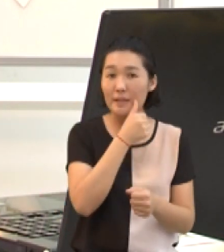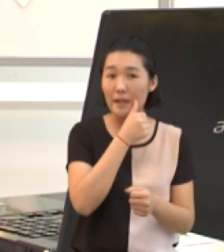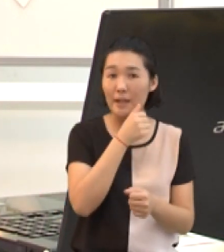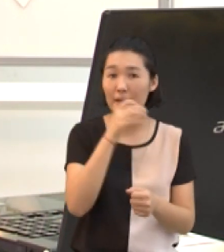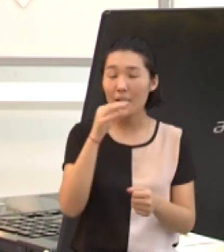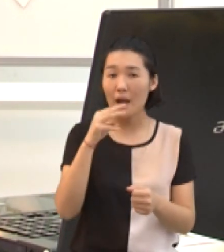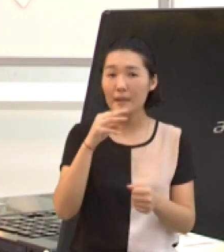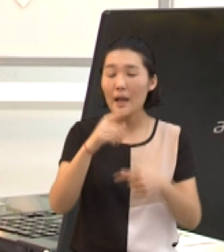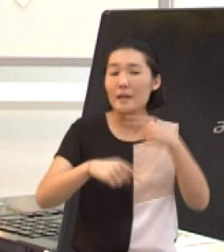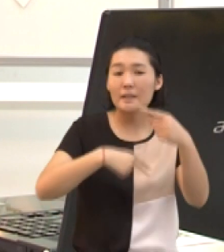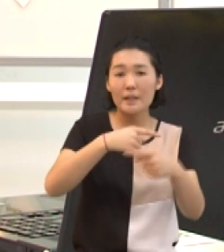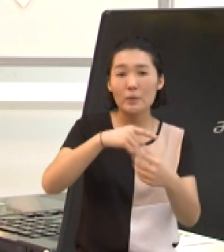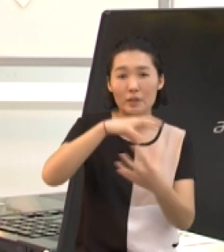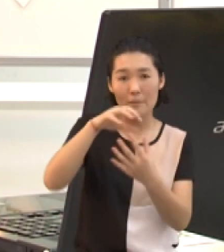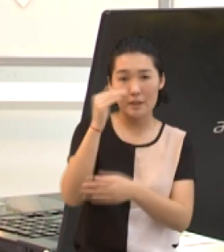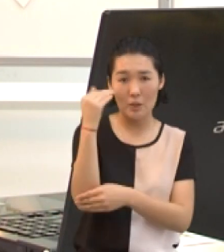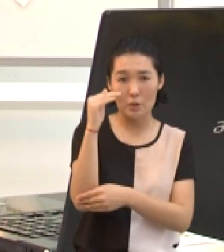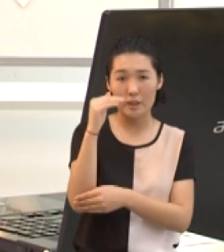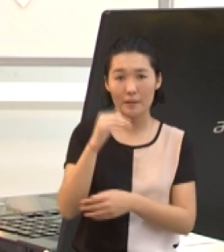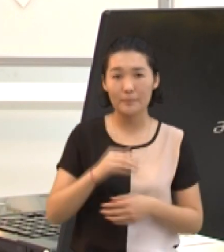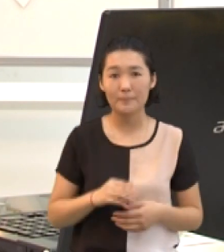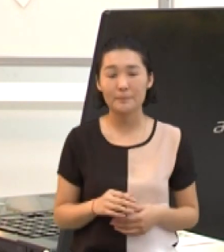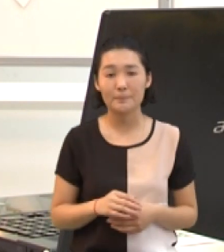от следующей матрешки.